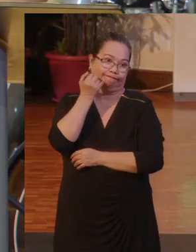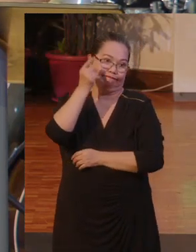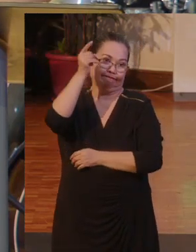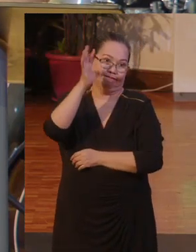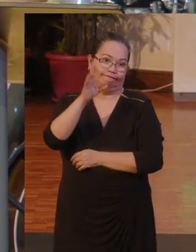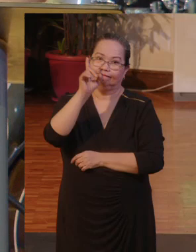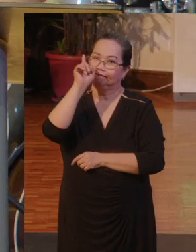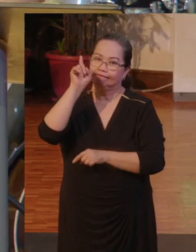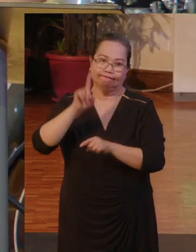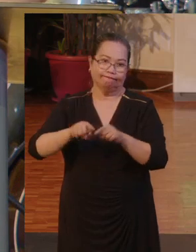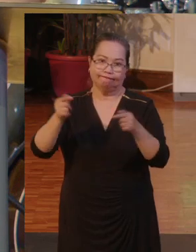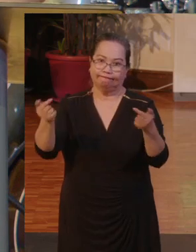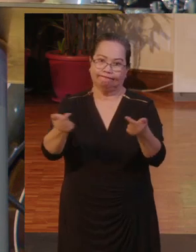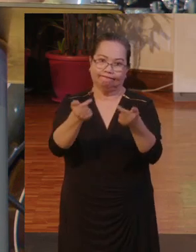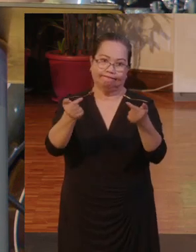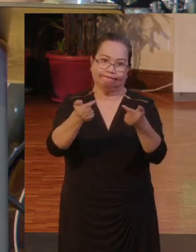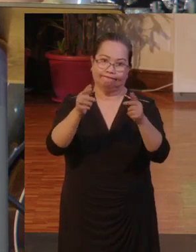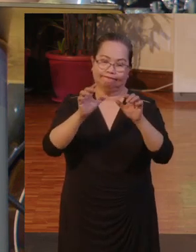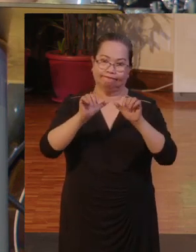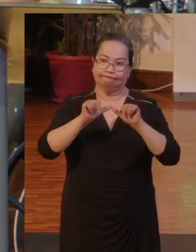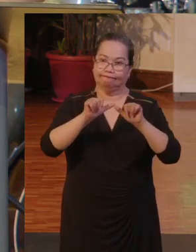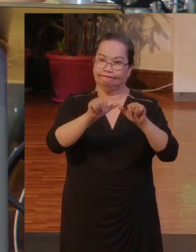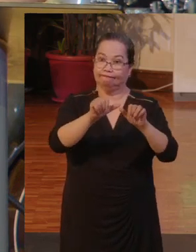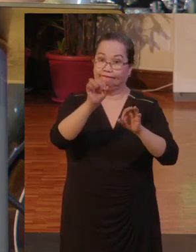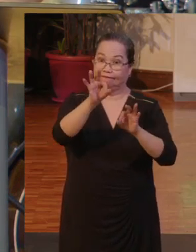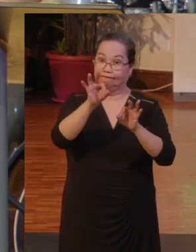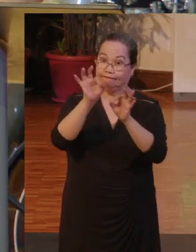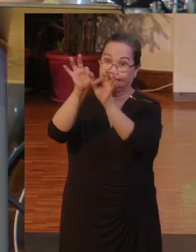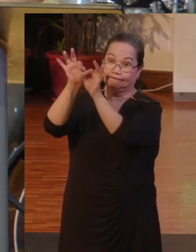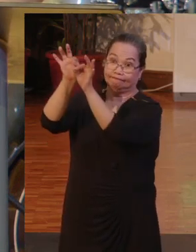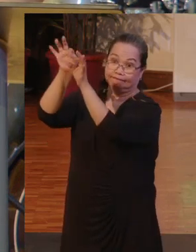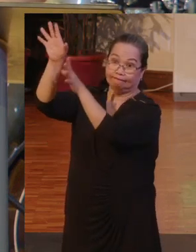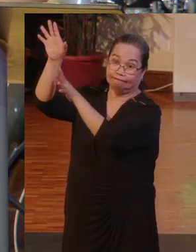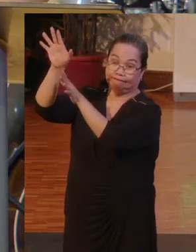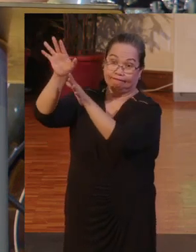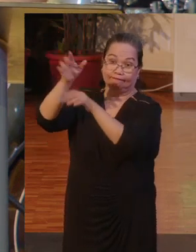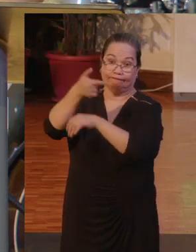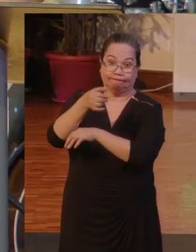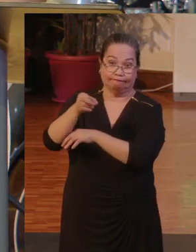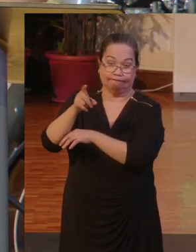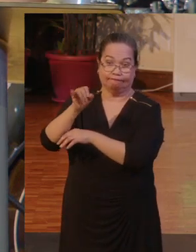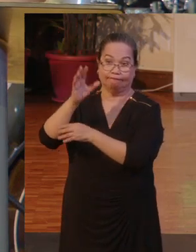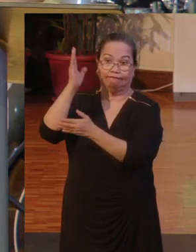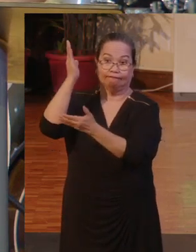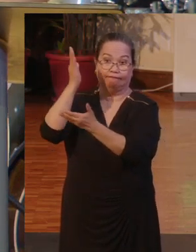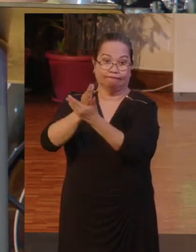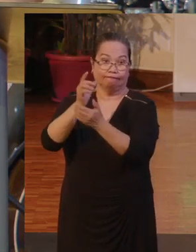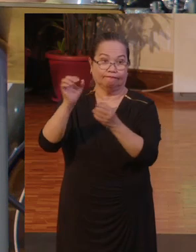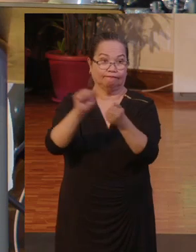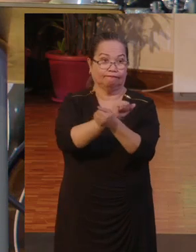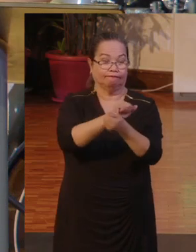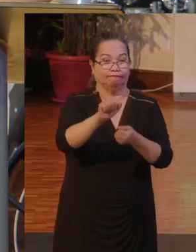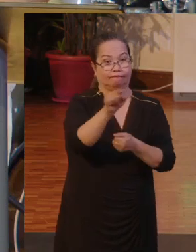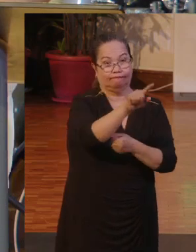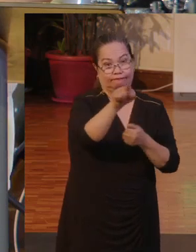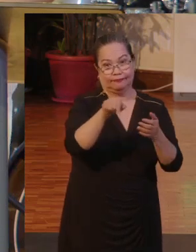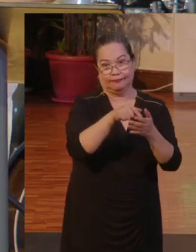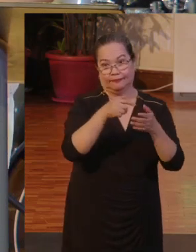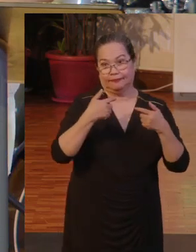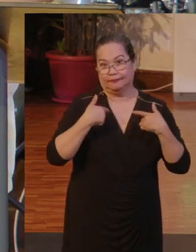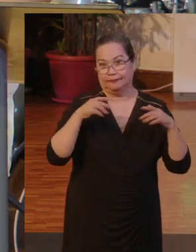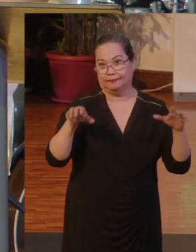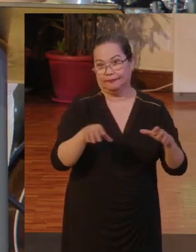Alam ko may oras pa ako no? Pero meron yata tayong timer, no? Sandali na lang,